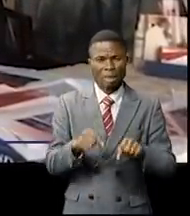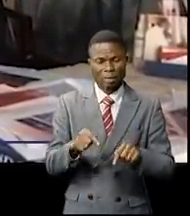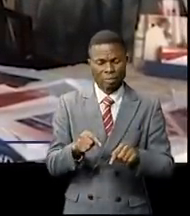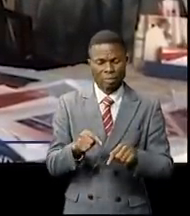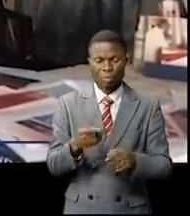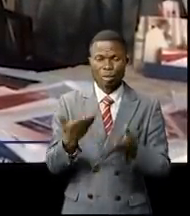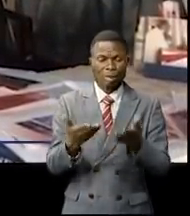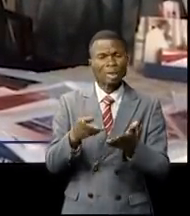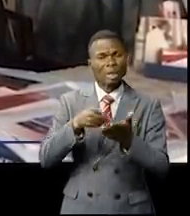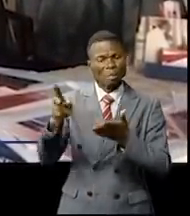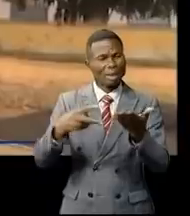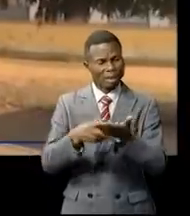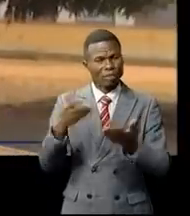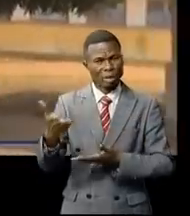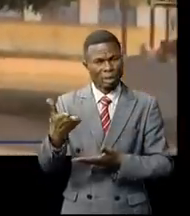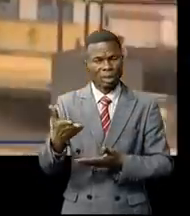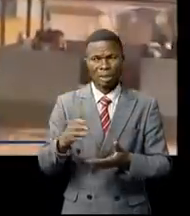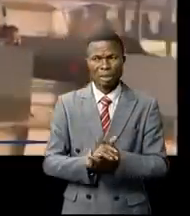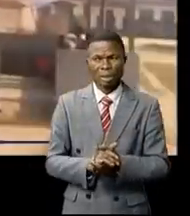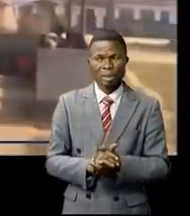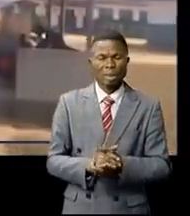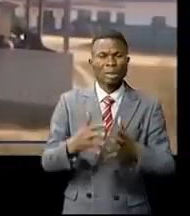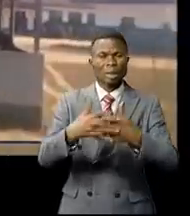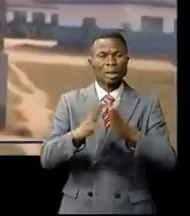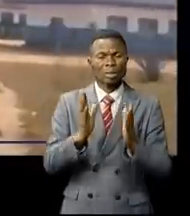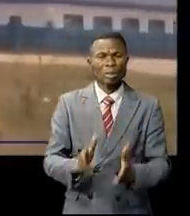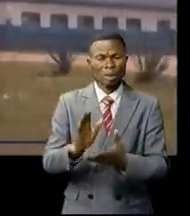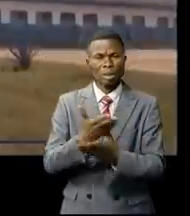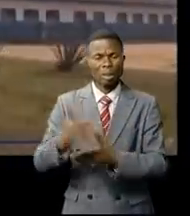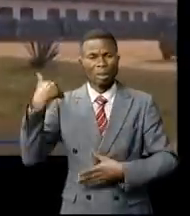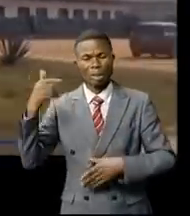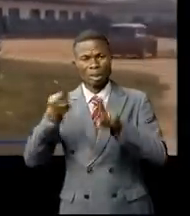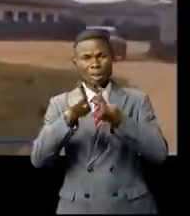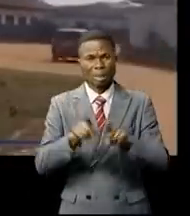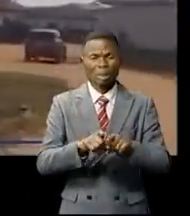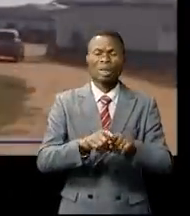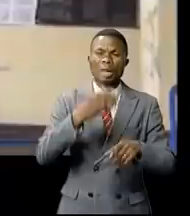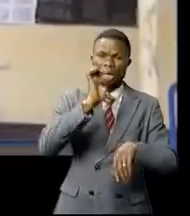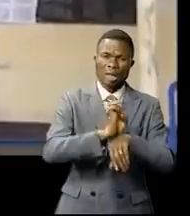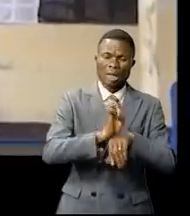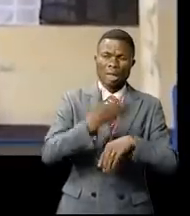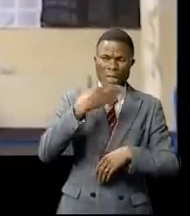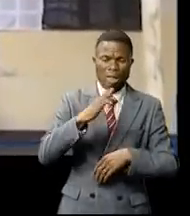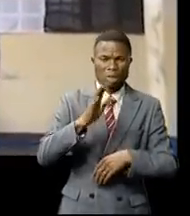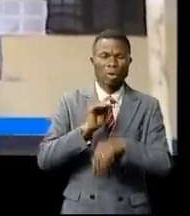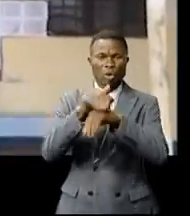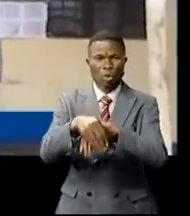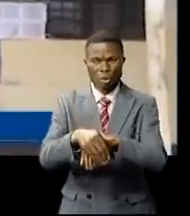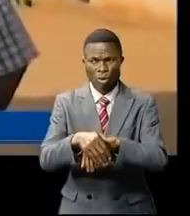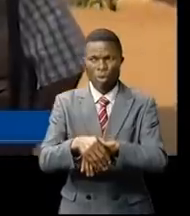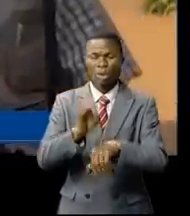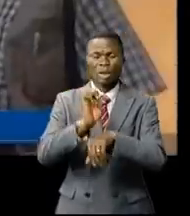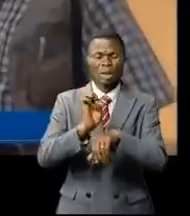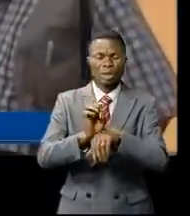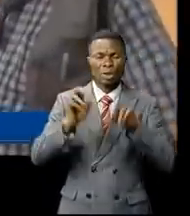2 celle les partenariats entre l'état et de l'église à travers la congrégation des soeurs de jésus qui